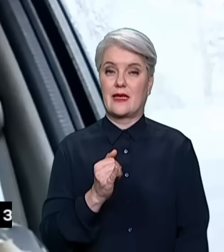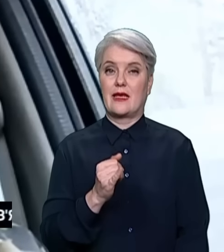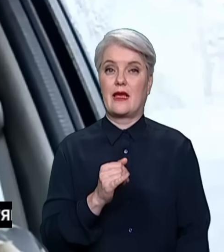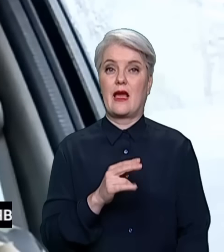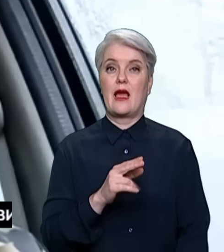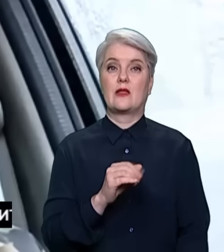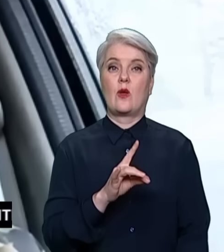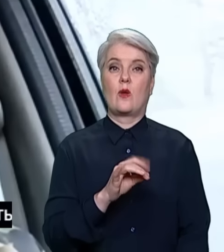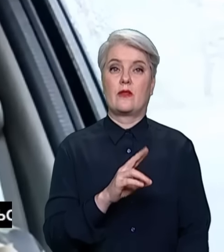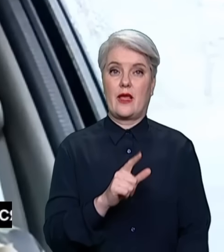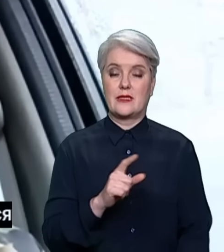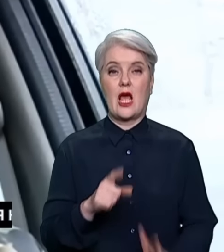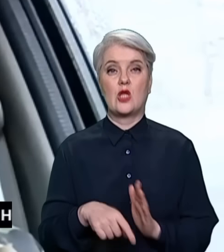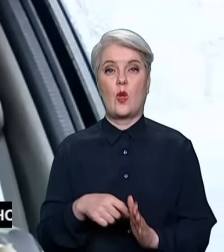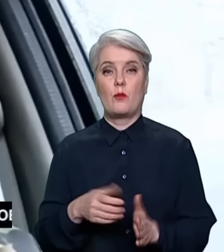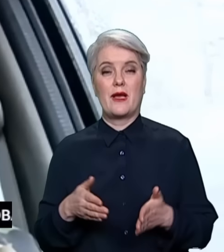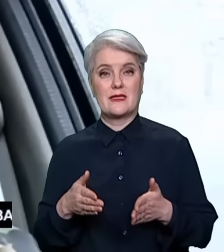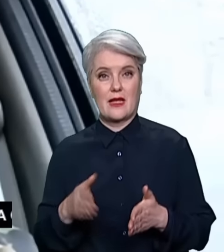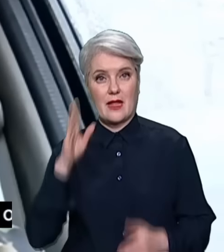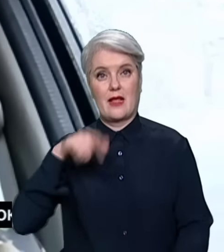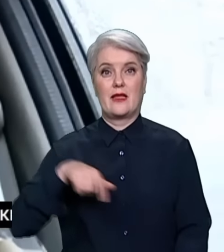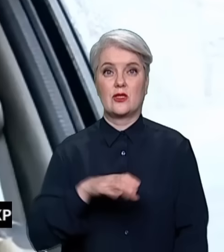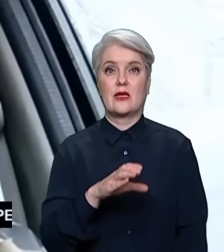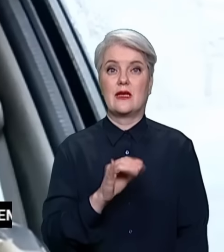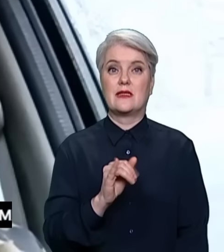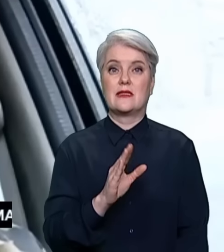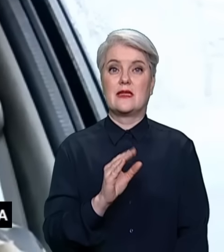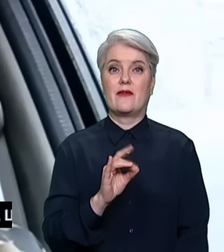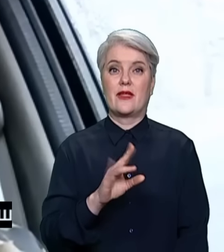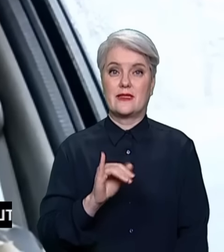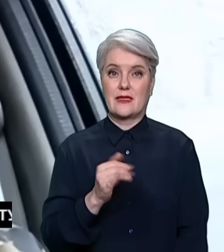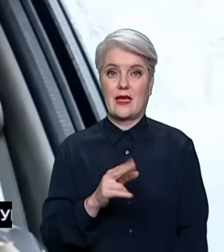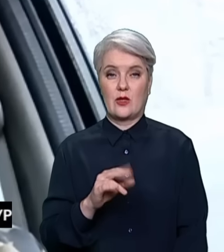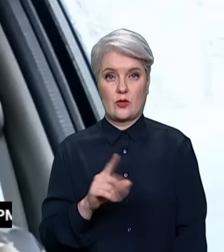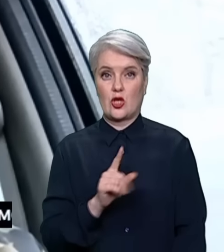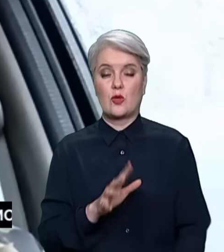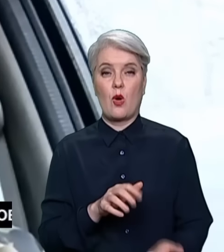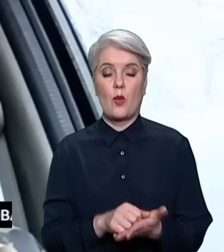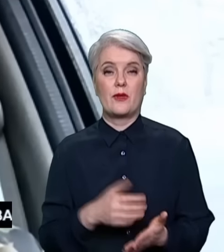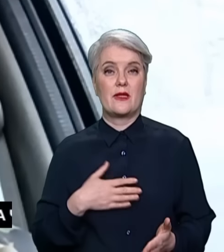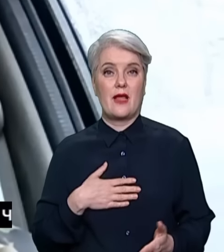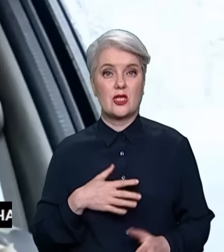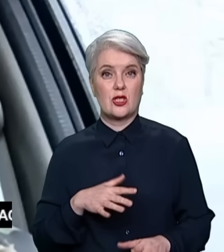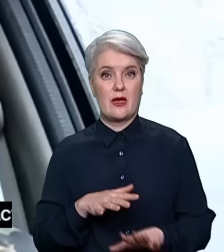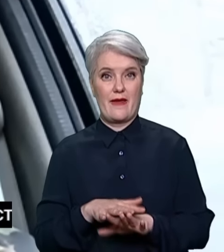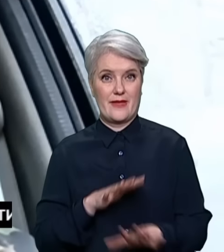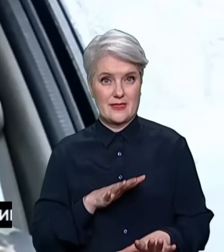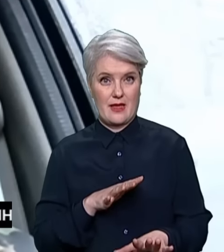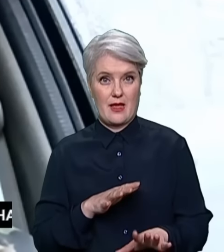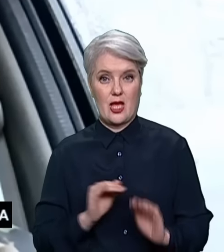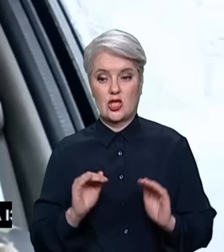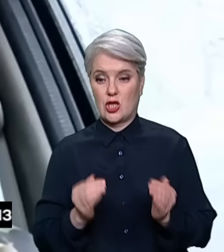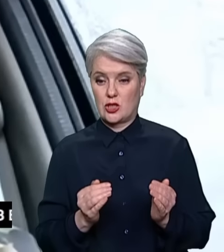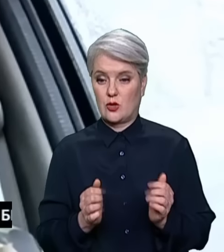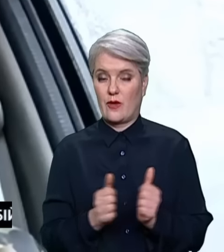канал, а також безпосередньо на річку Сіверський Донець, щоб охопити наші війська, частину наших військ